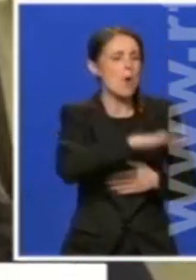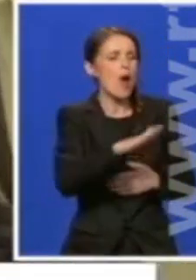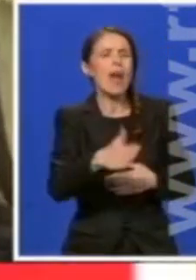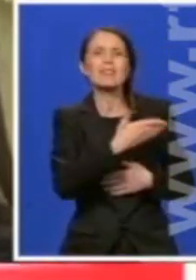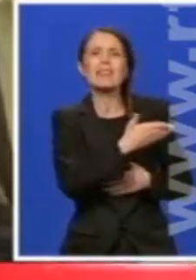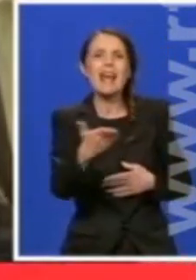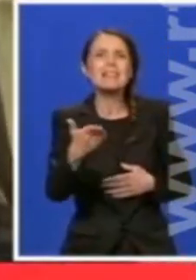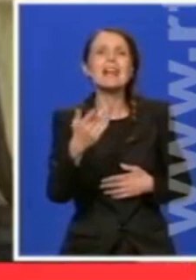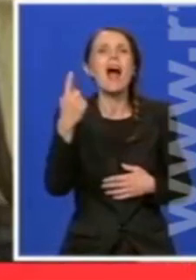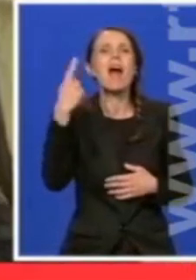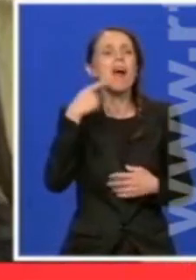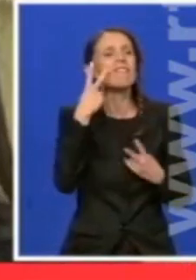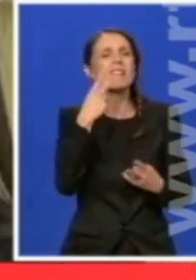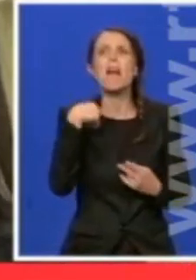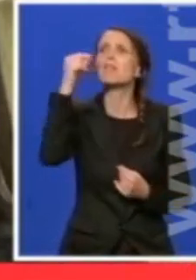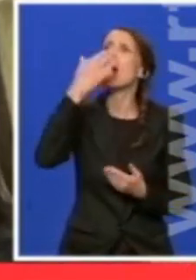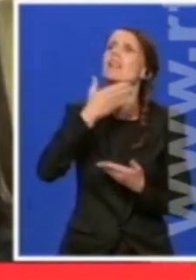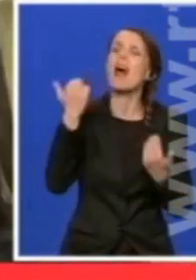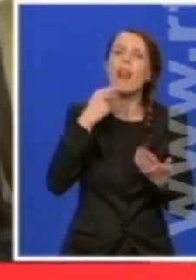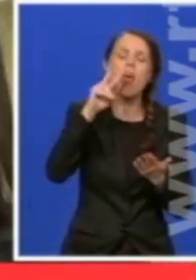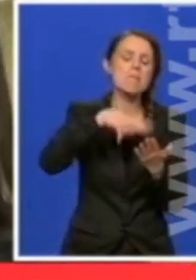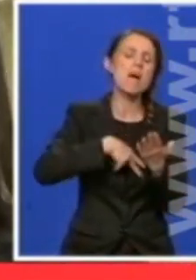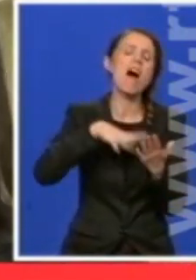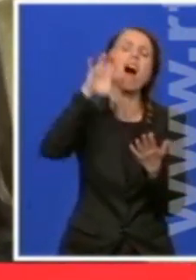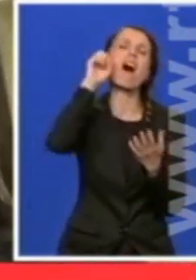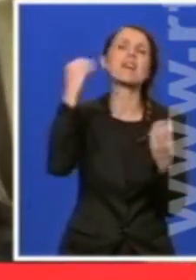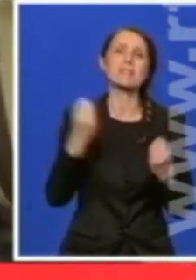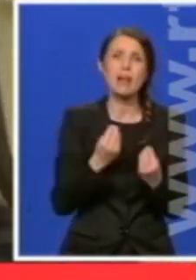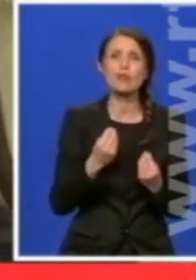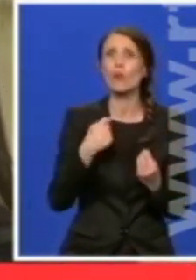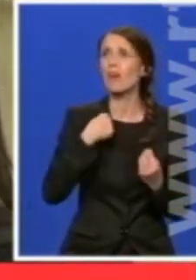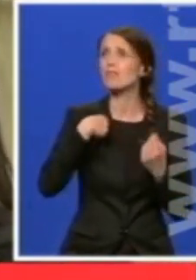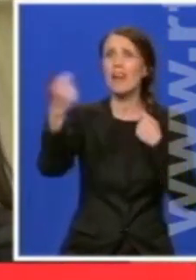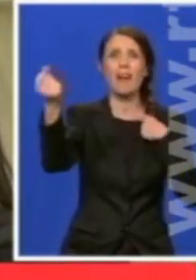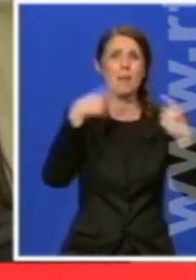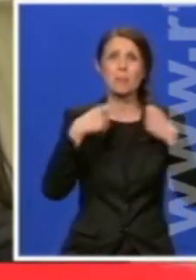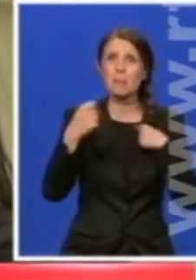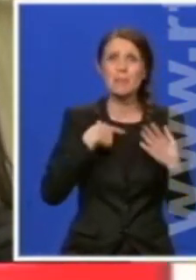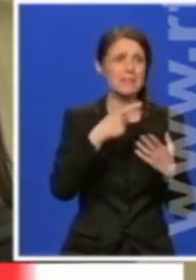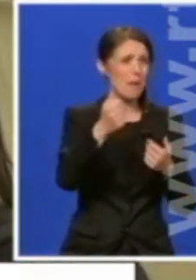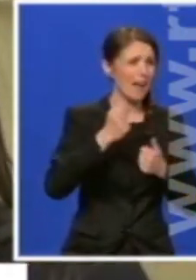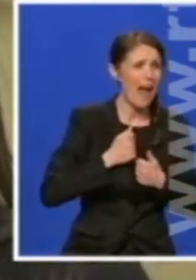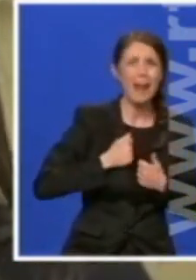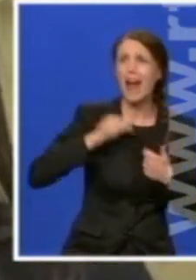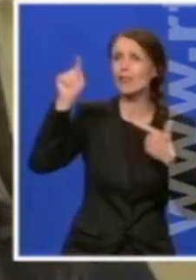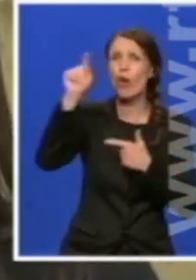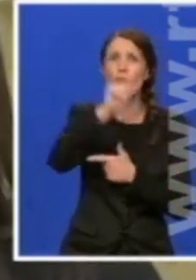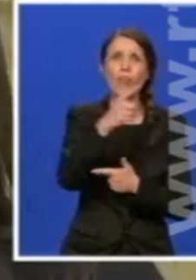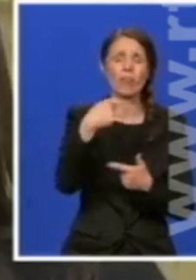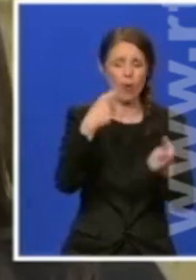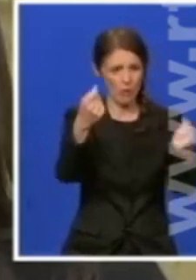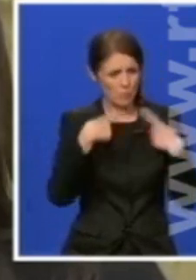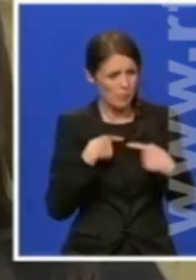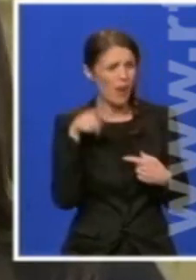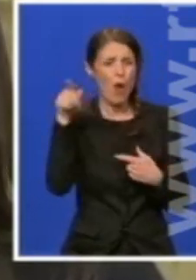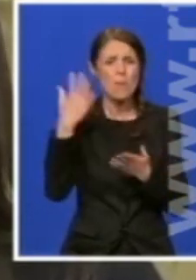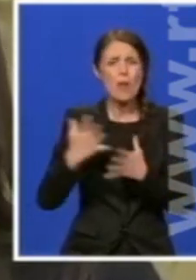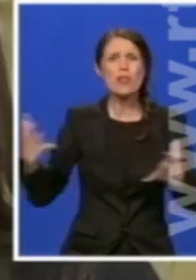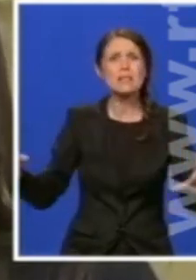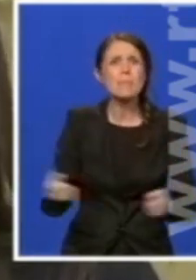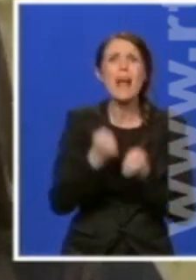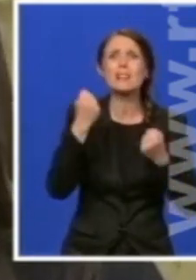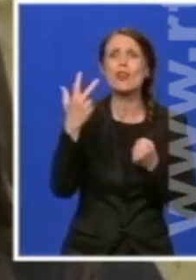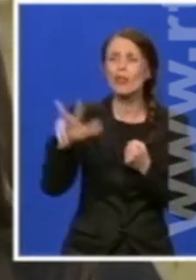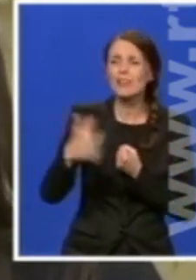iz Evrope, iz Amsterdama, od ljudi njihove lične priče, kako im je spasio 3-godišnje dete, kako je spasio muža, kako danas on je